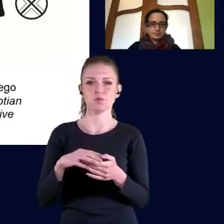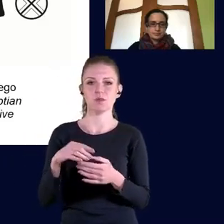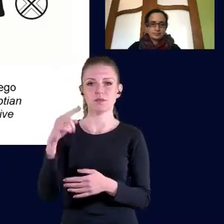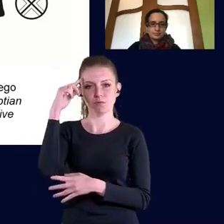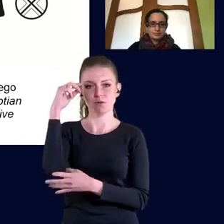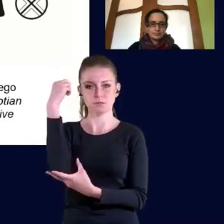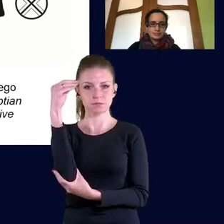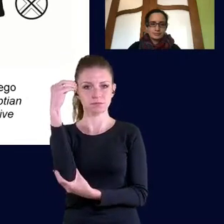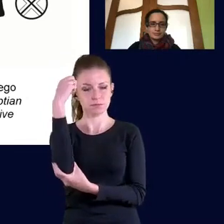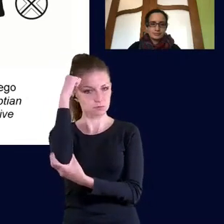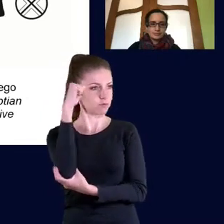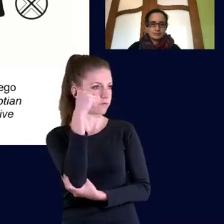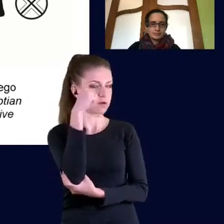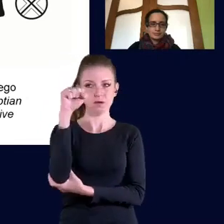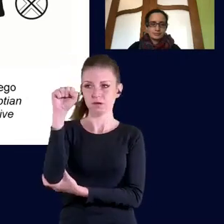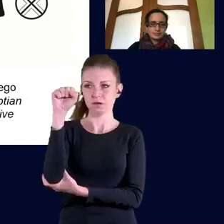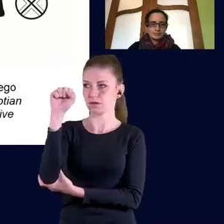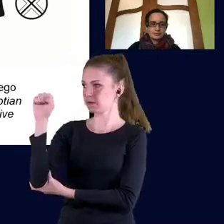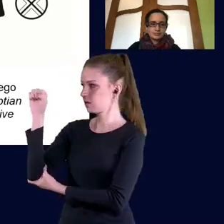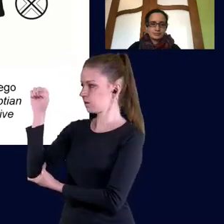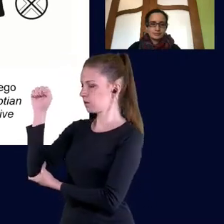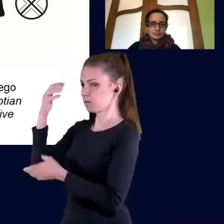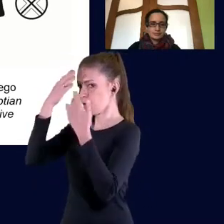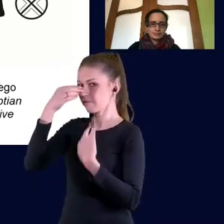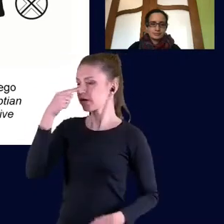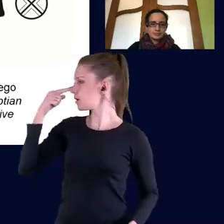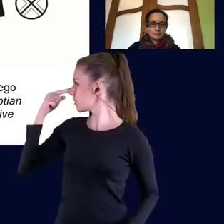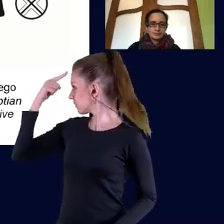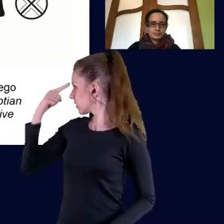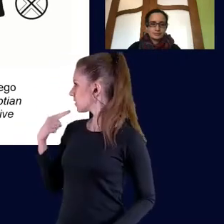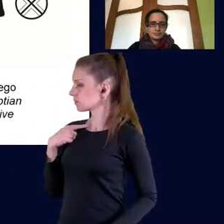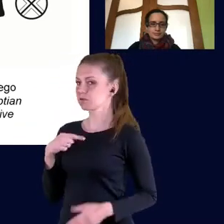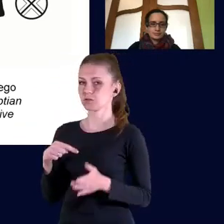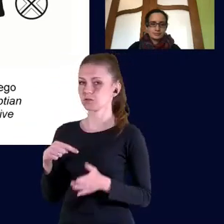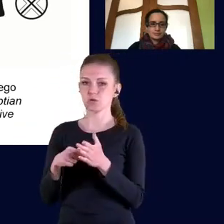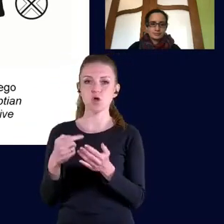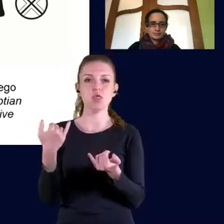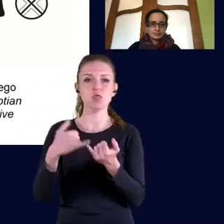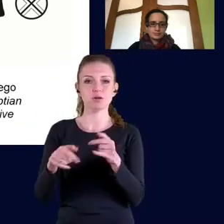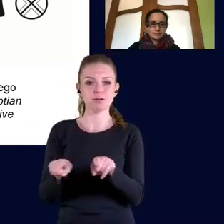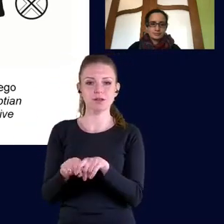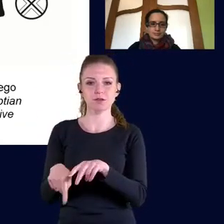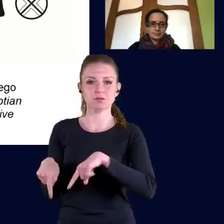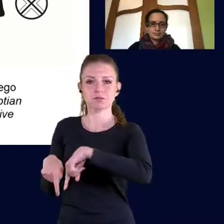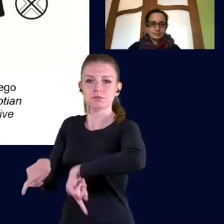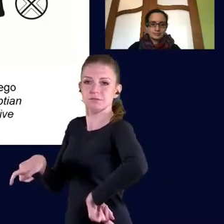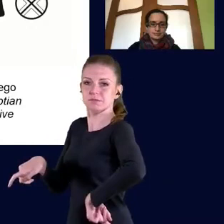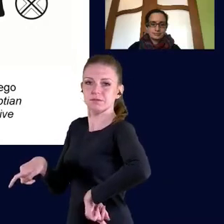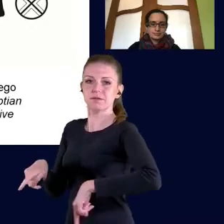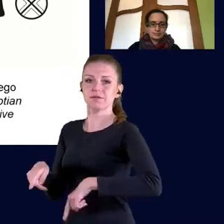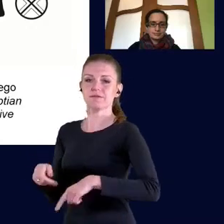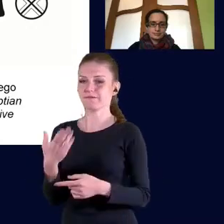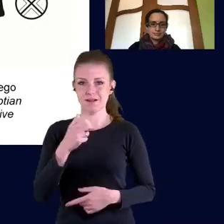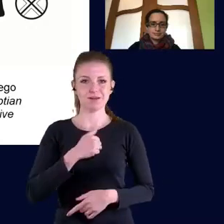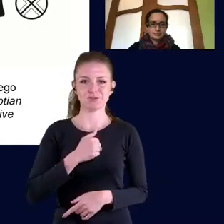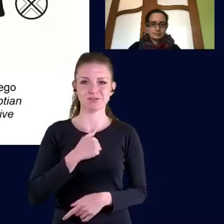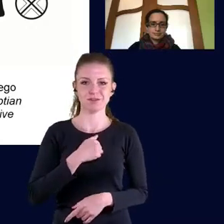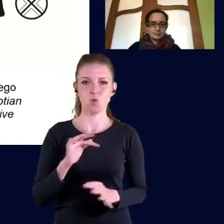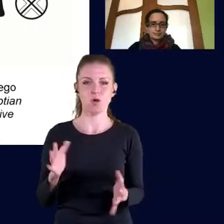profilu tort profilu u.r.b. też profilowego także to jest